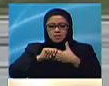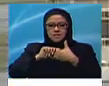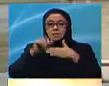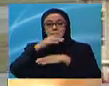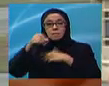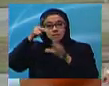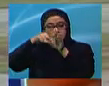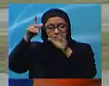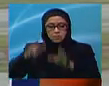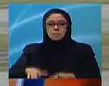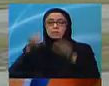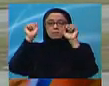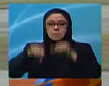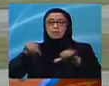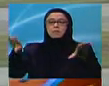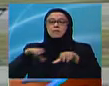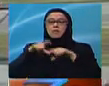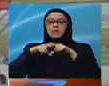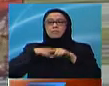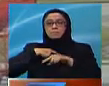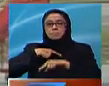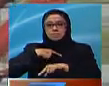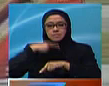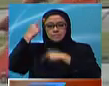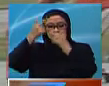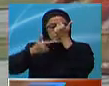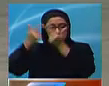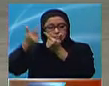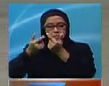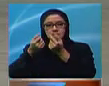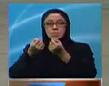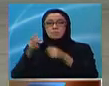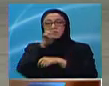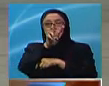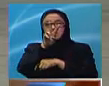destinasi di 24 negara dengan pesawat AirAsia dan easia X